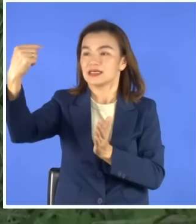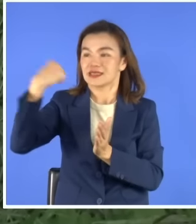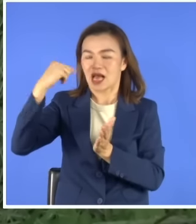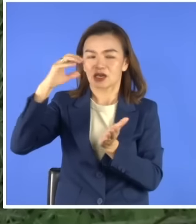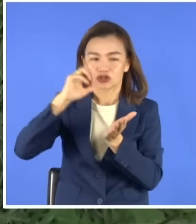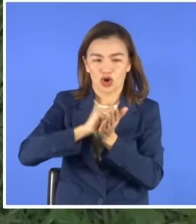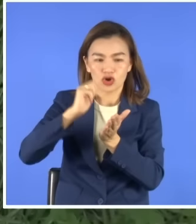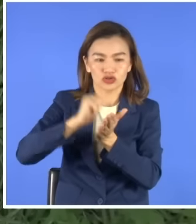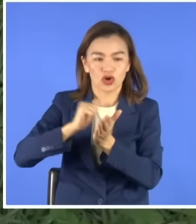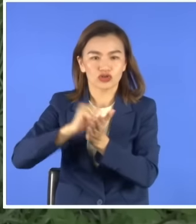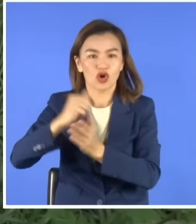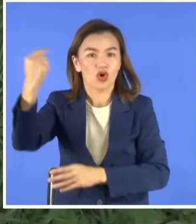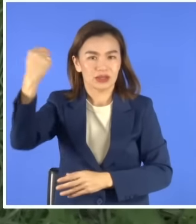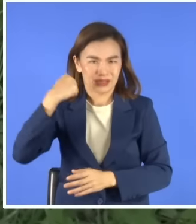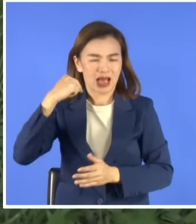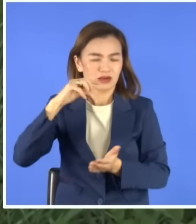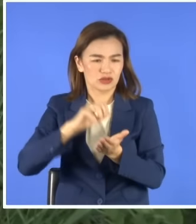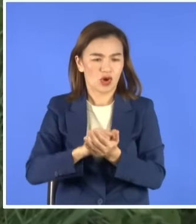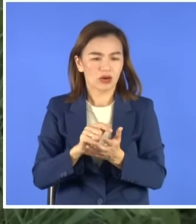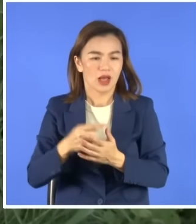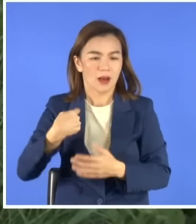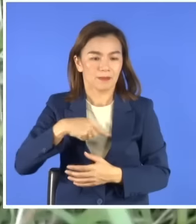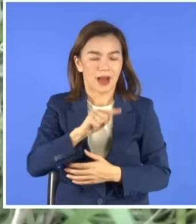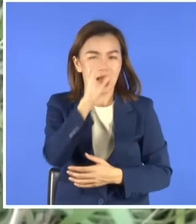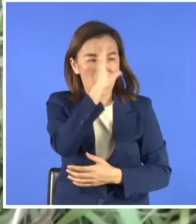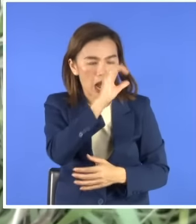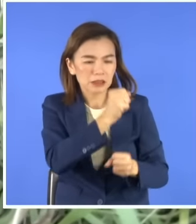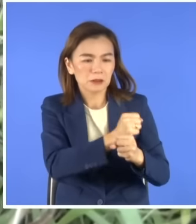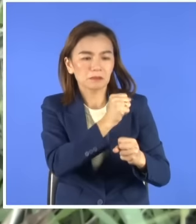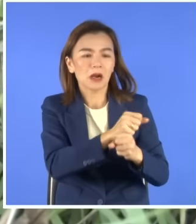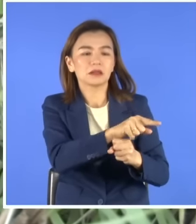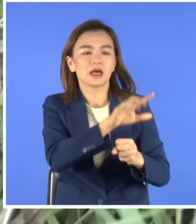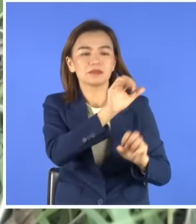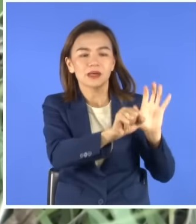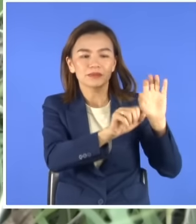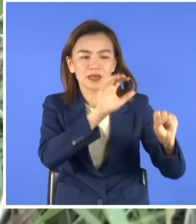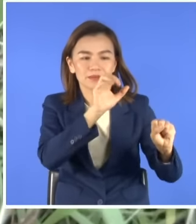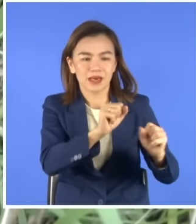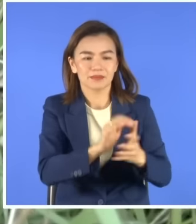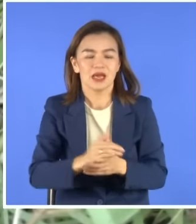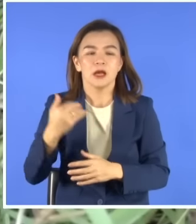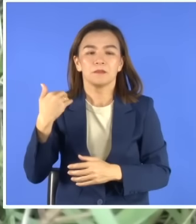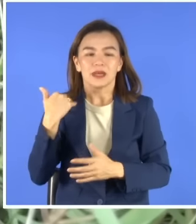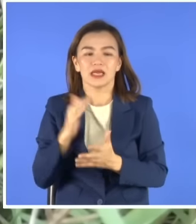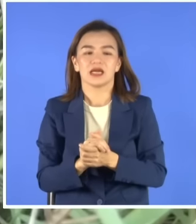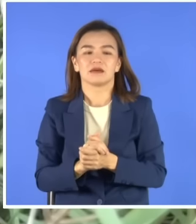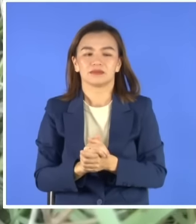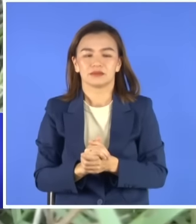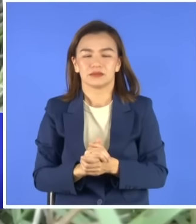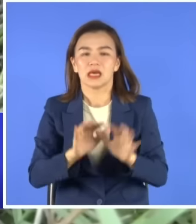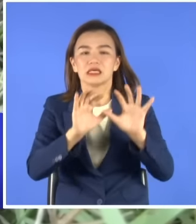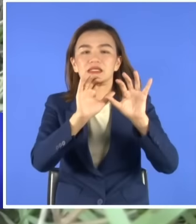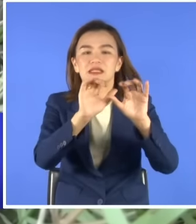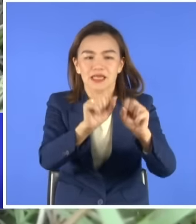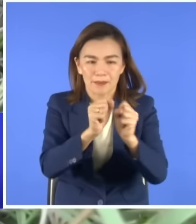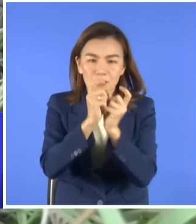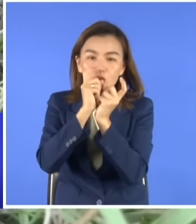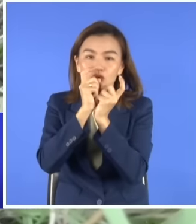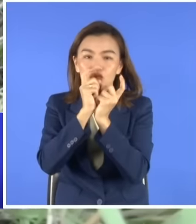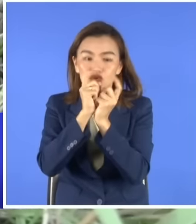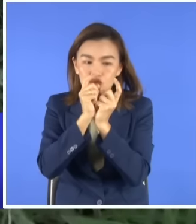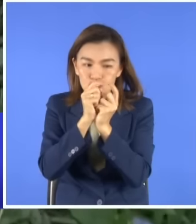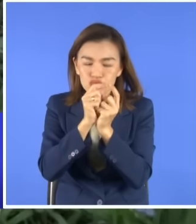พรีออเดอร์ด้วยนะคะช่วงหน้าแล้งหลังเสร็จสิ้นฤดูกาลเก็บเกี่ยวข้าวนาปรังแล้วชาวนาก็จะออกหาหนูนาหากบ